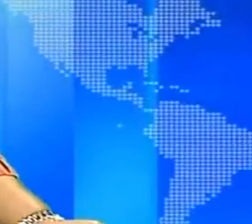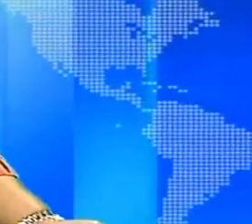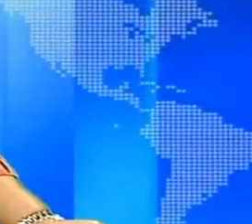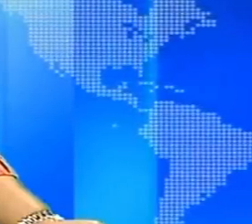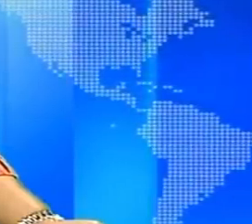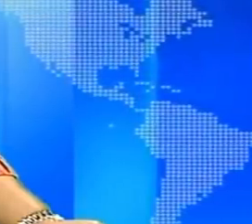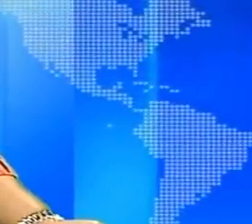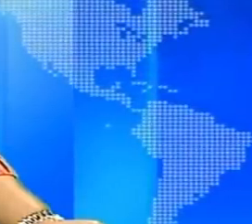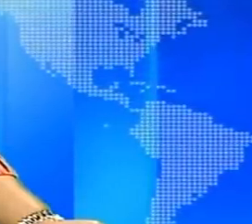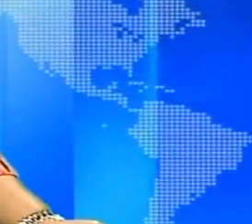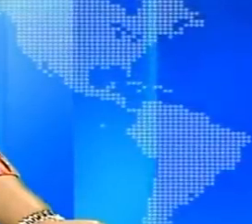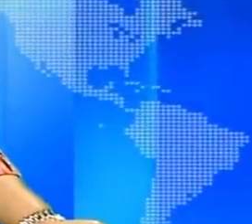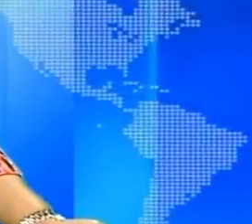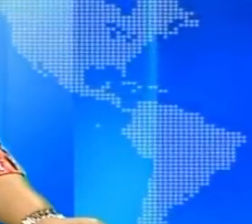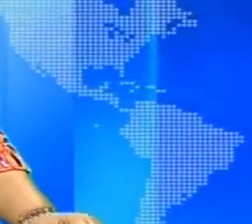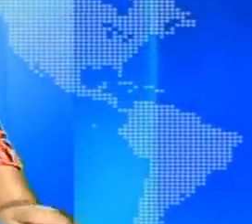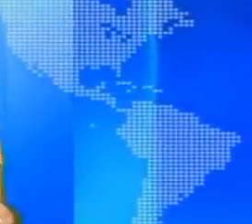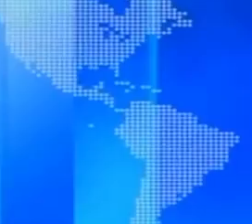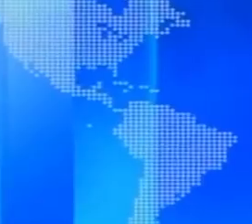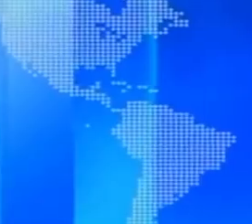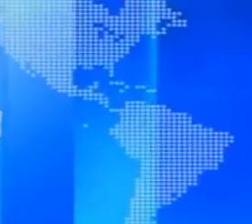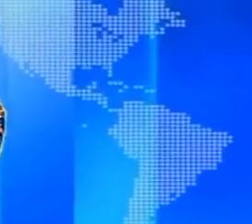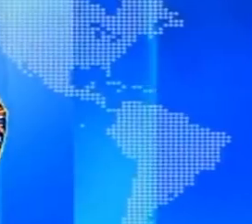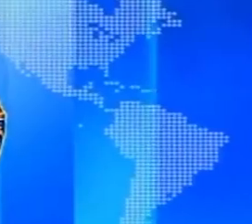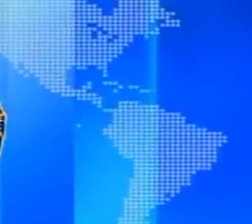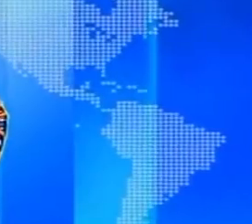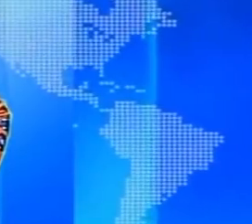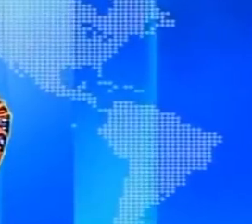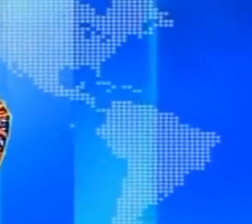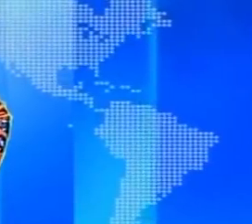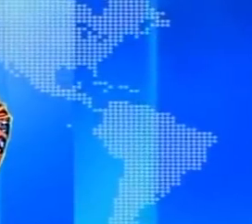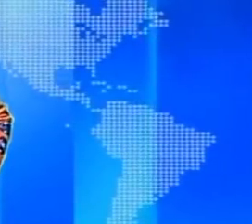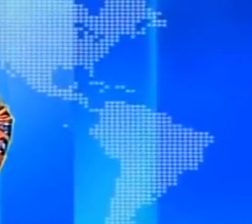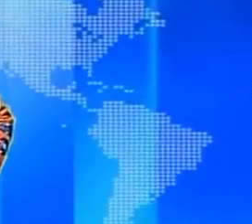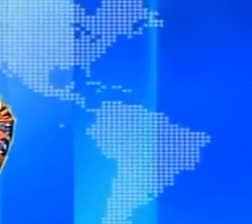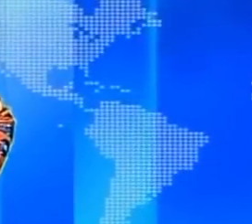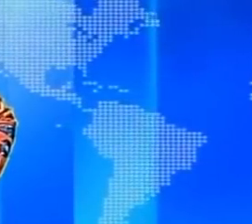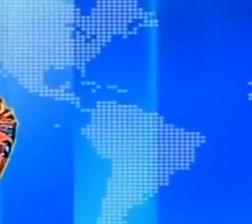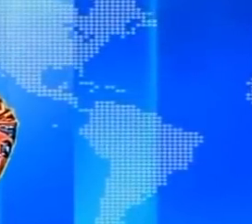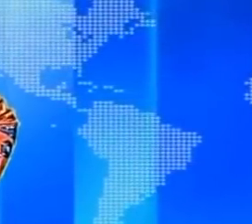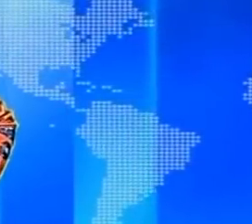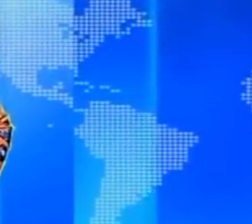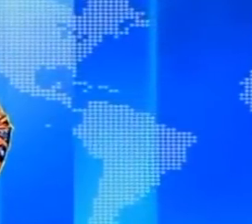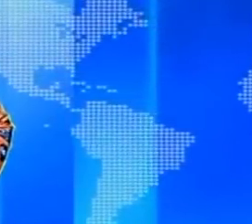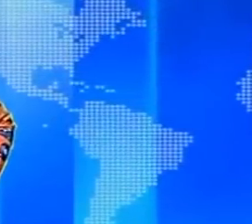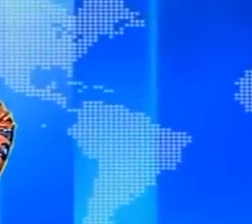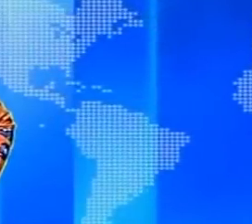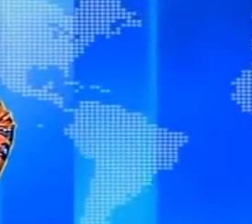Baïtombo, moi je vous retrouve demain à 20h avec le même plaisir. Excellent début